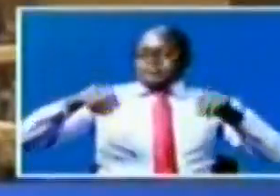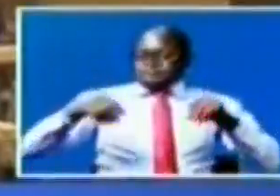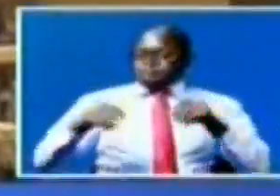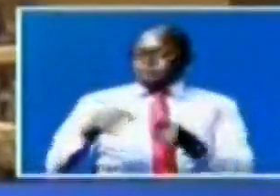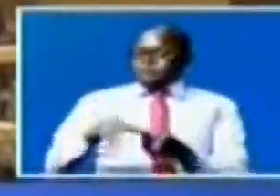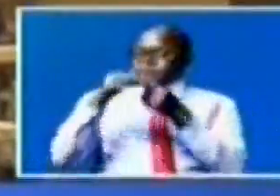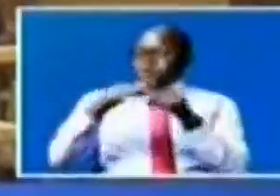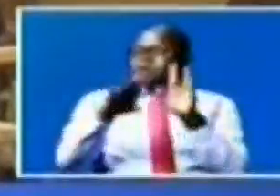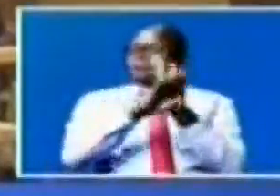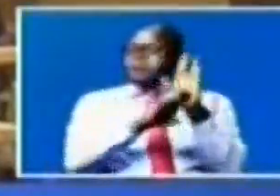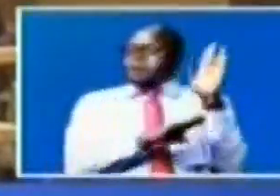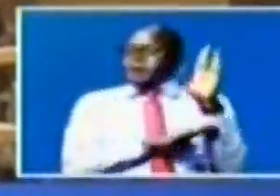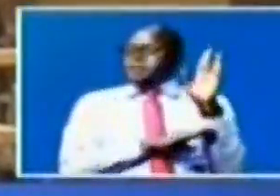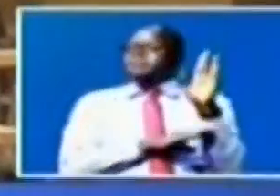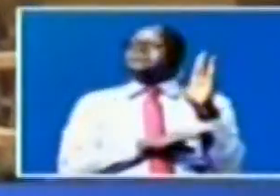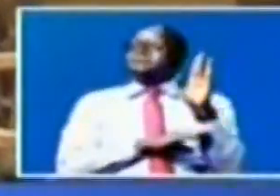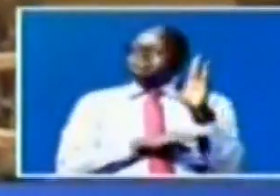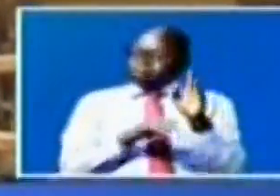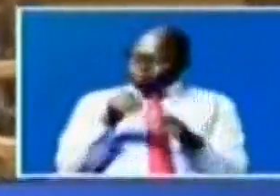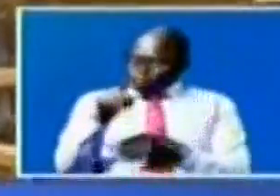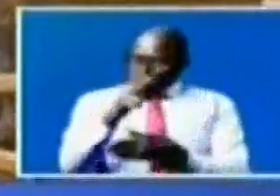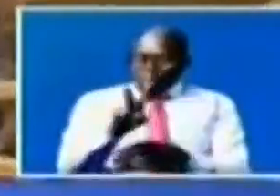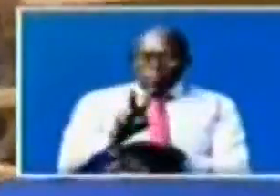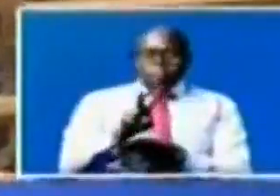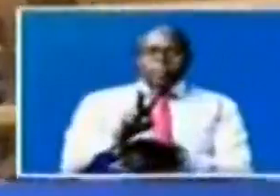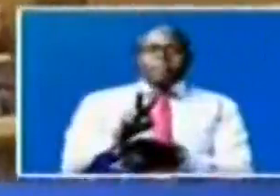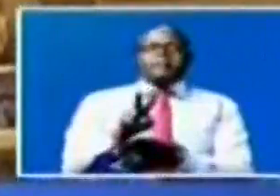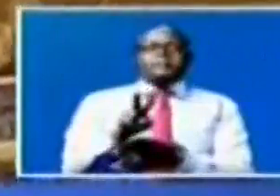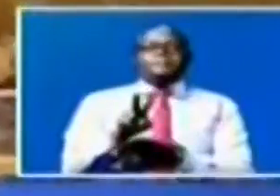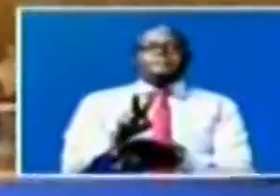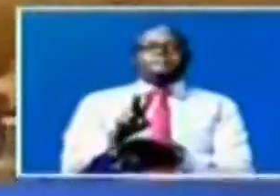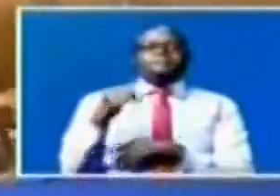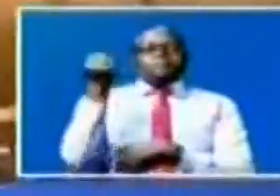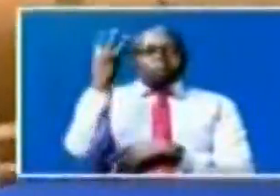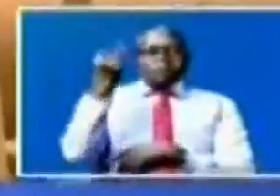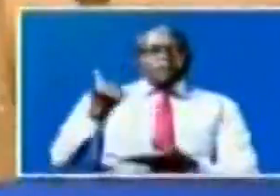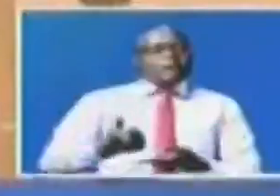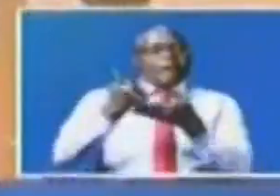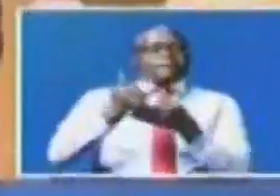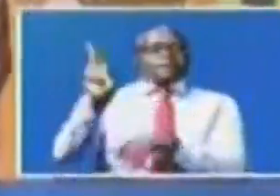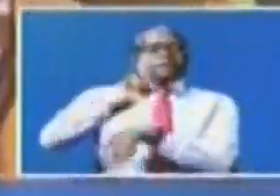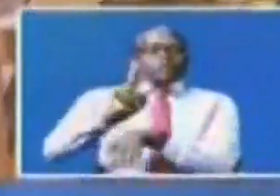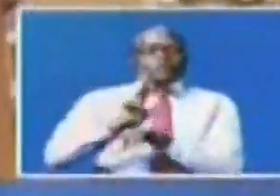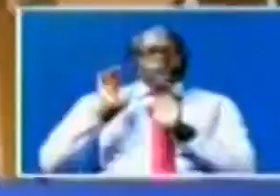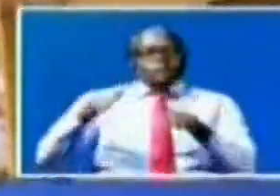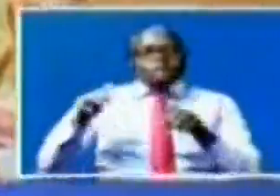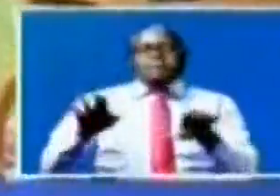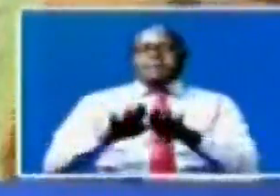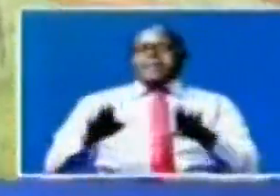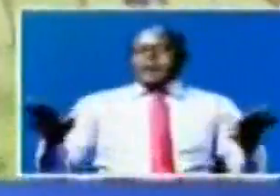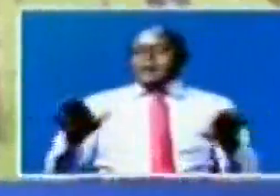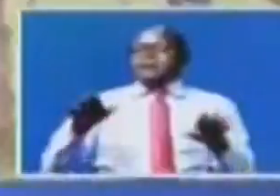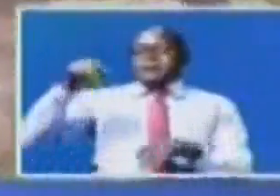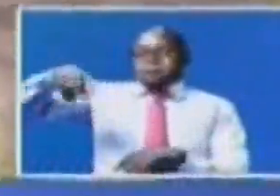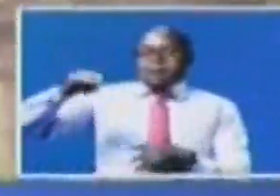ndogo, tinga ya mkono, pamoja na hii nyingine ambayo inajulikana kama bwana mdogo, sasa unaweza ukatumia kuweza kulima shamba lako, kulipanda